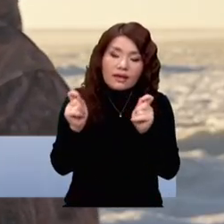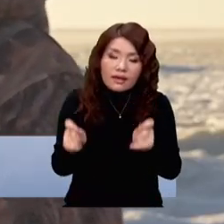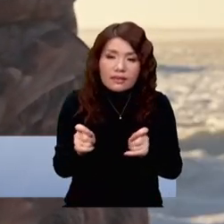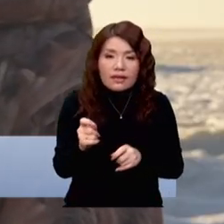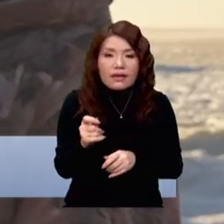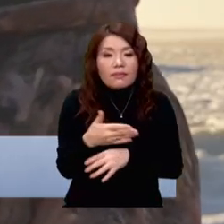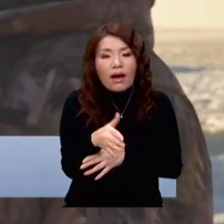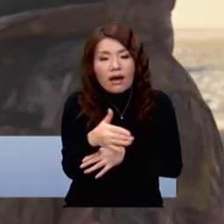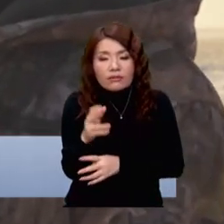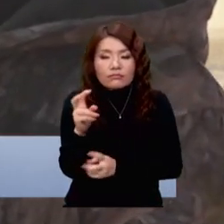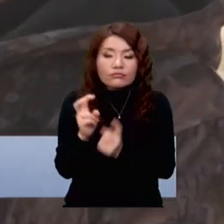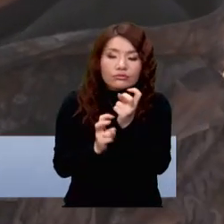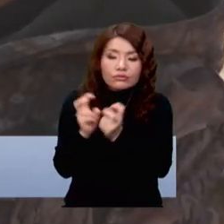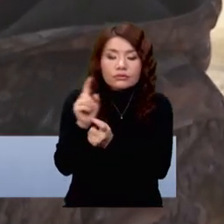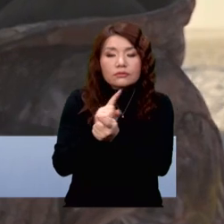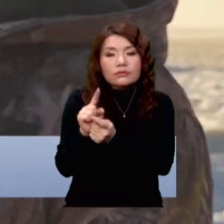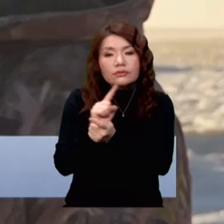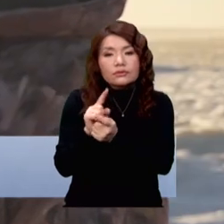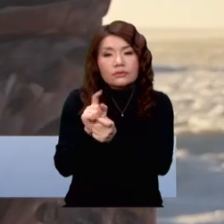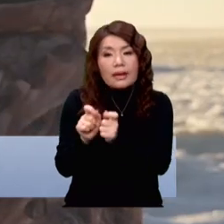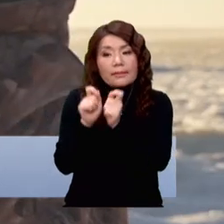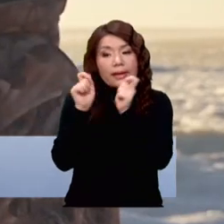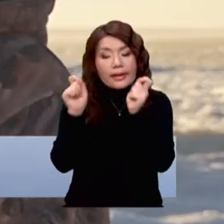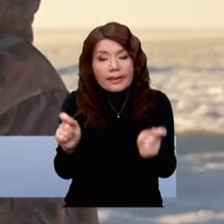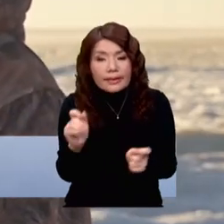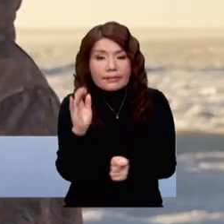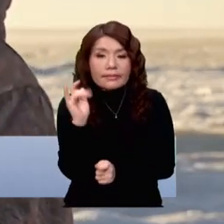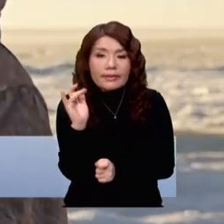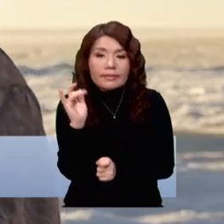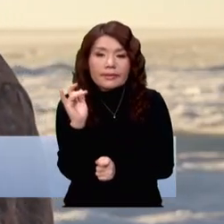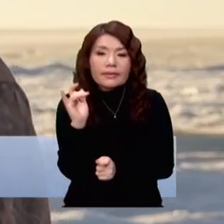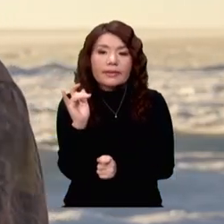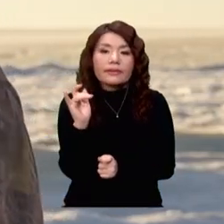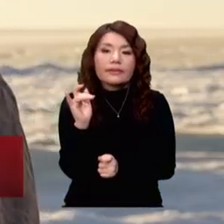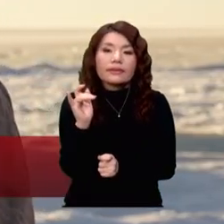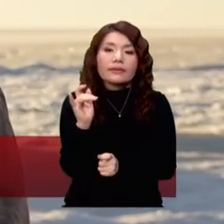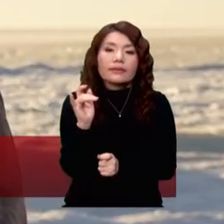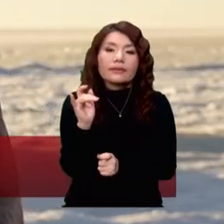балық өндейтін завод, сол сияқты завод салса,